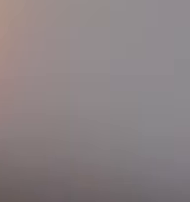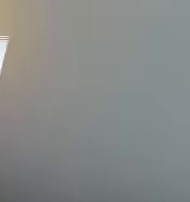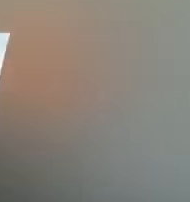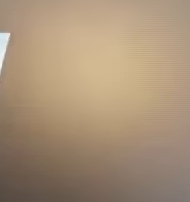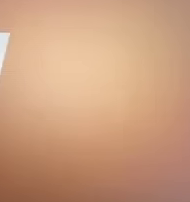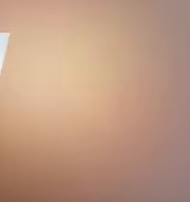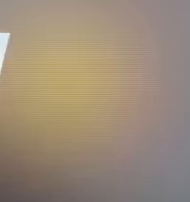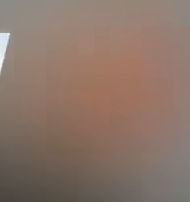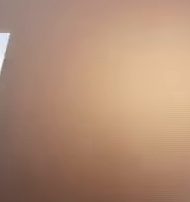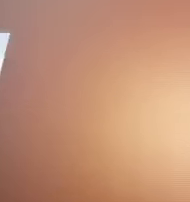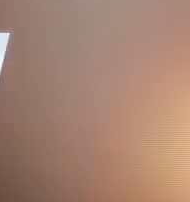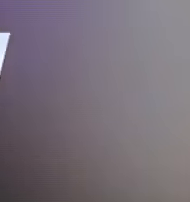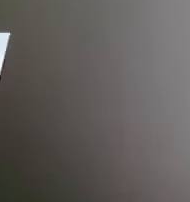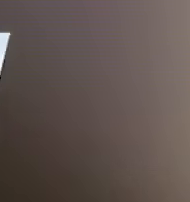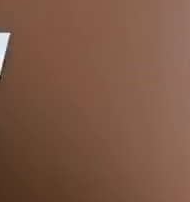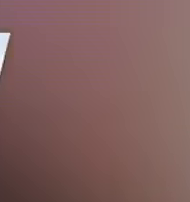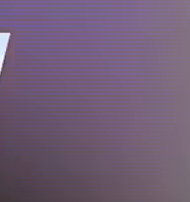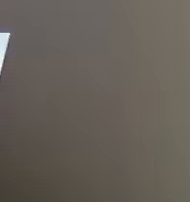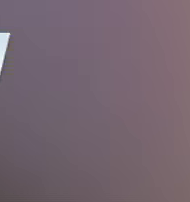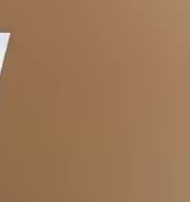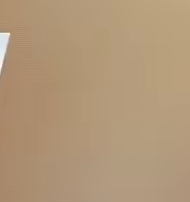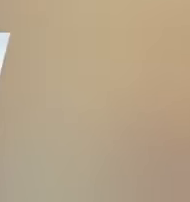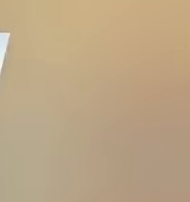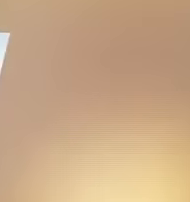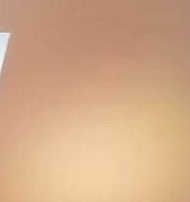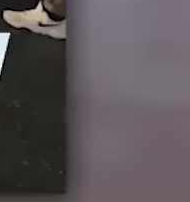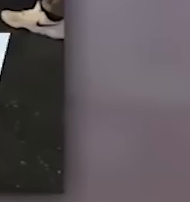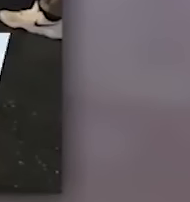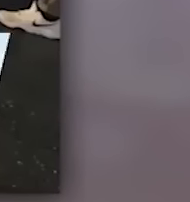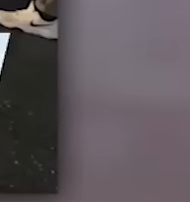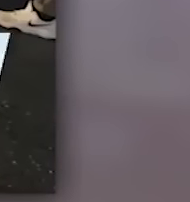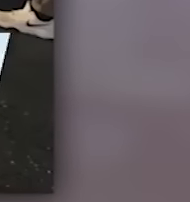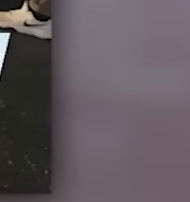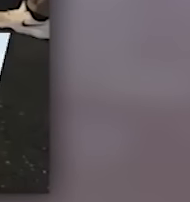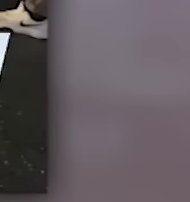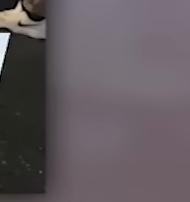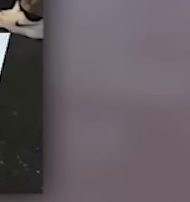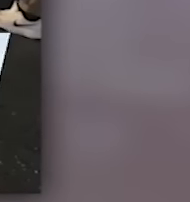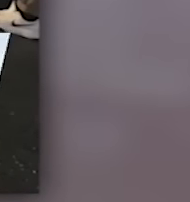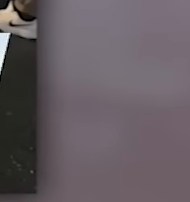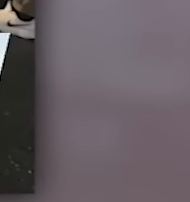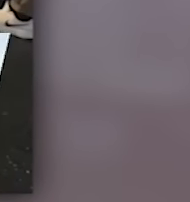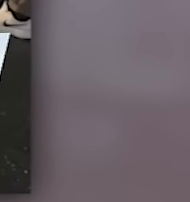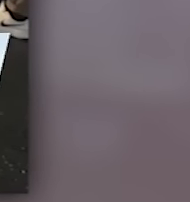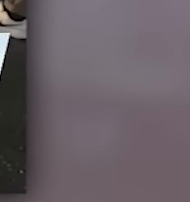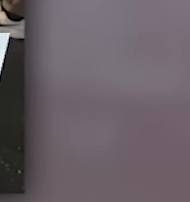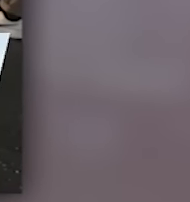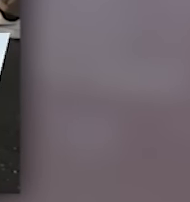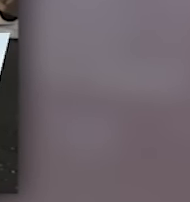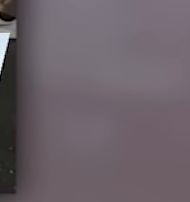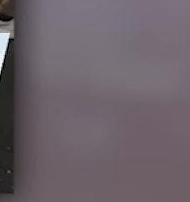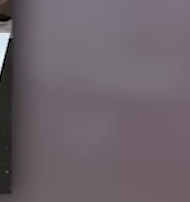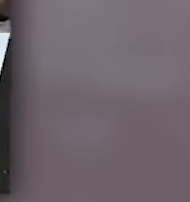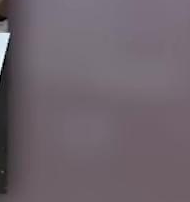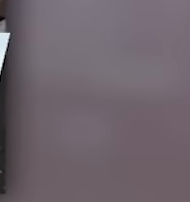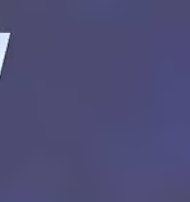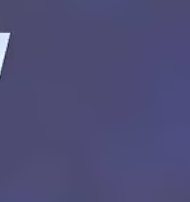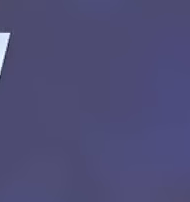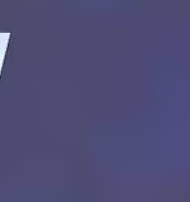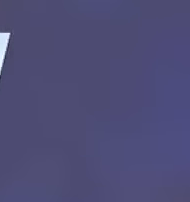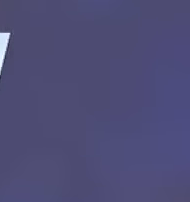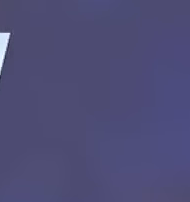Patay ang isang call center agent matapos sumalpok ang sinasakyang motorsiklo sa isang police patrol vehicle sa Balagtas, Bulacan. Base